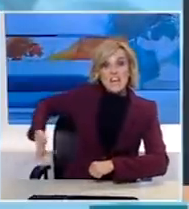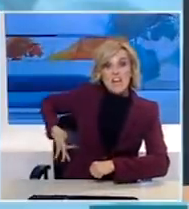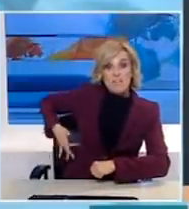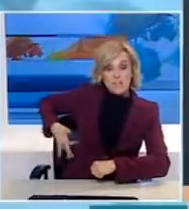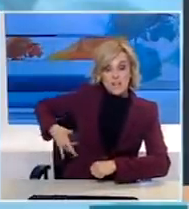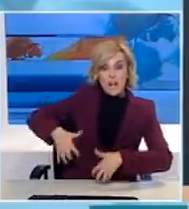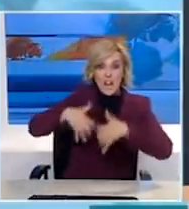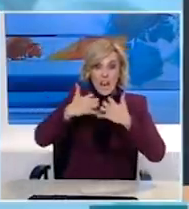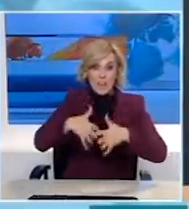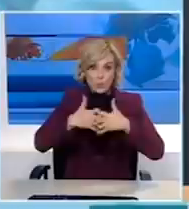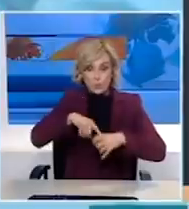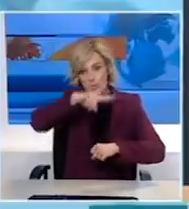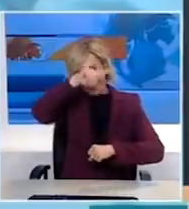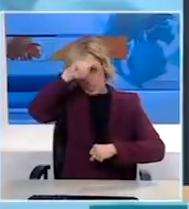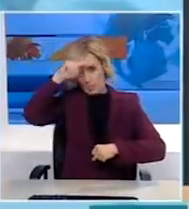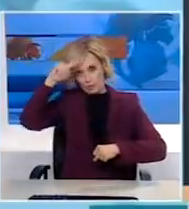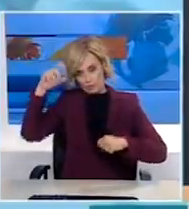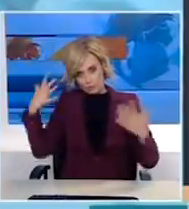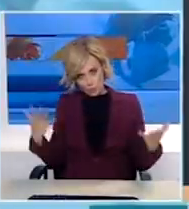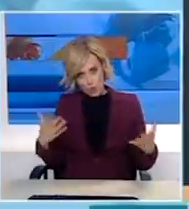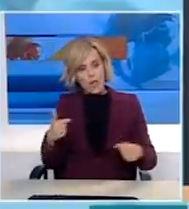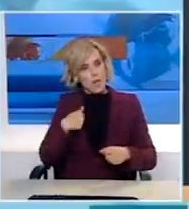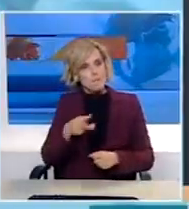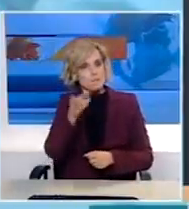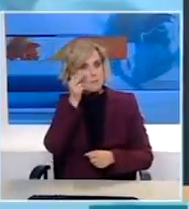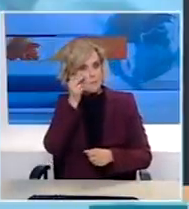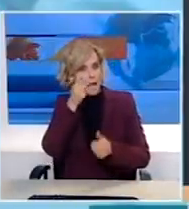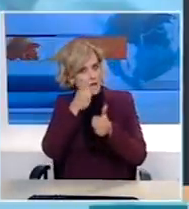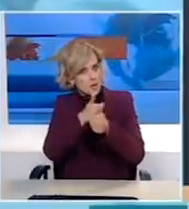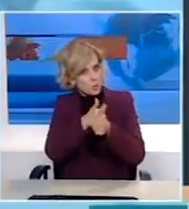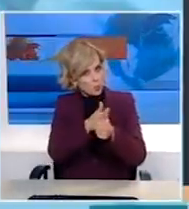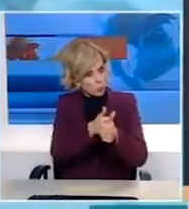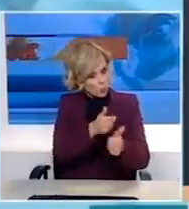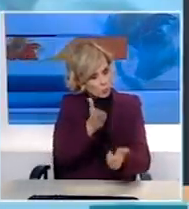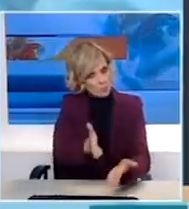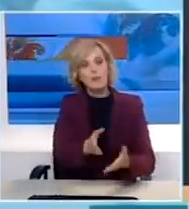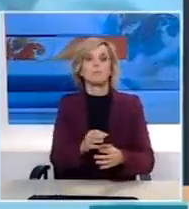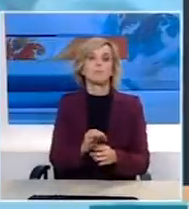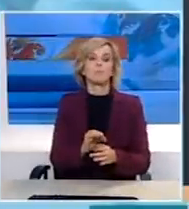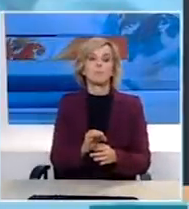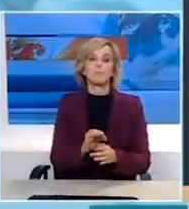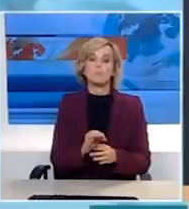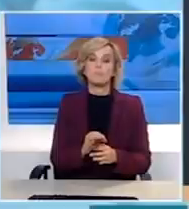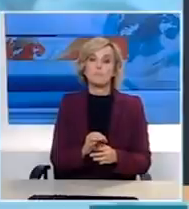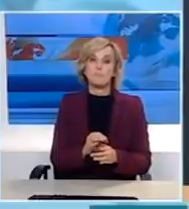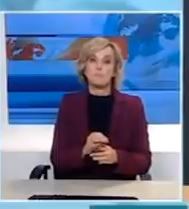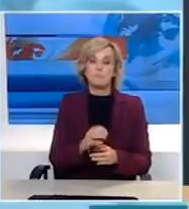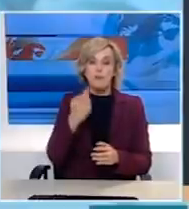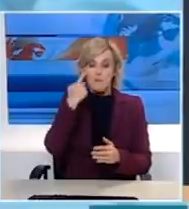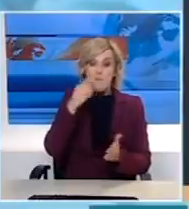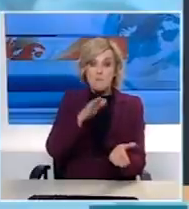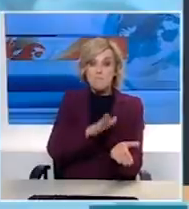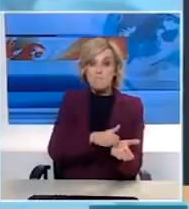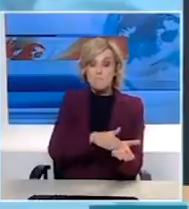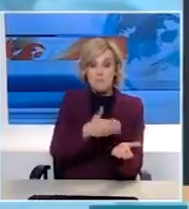σημαντικό ρόλο και είναι κάτι που το παρακολουθούμε. Είναι επίσης, φαίνεται από αρχικά δεδομένα,